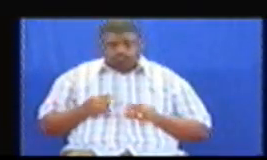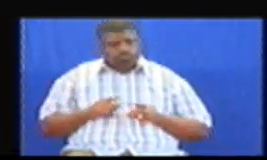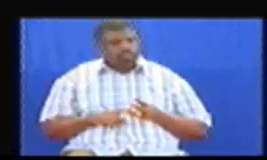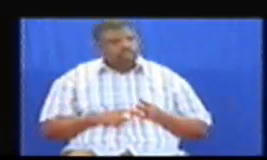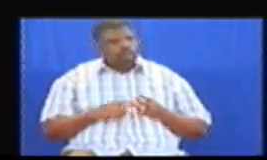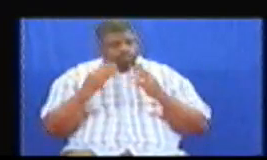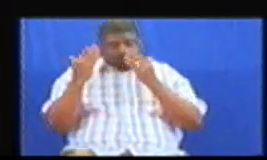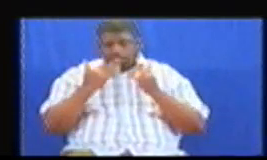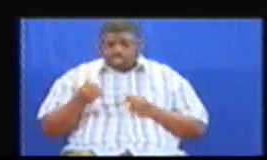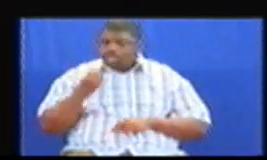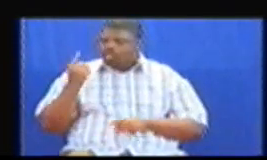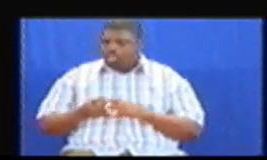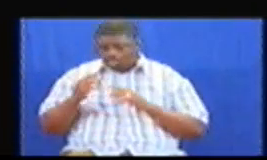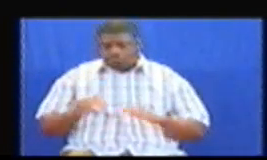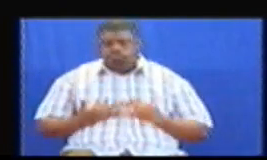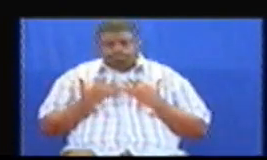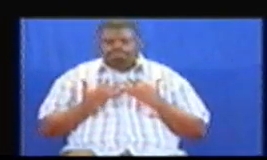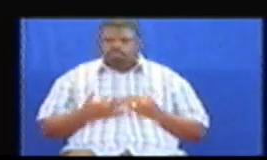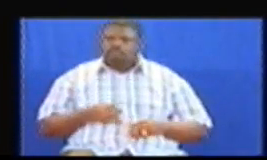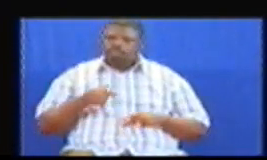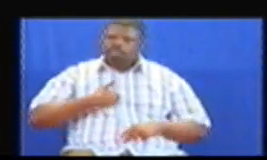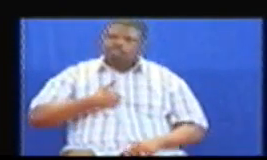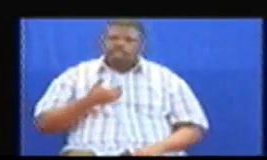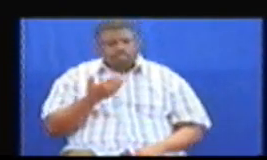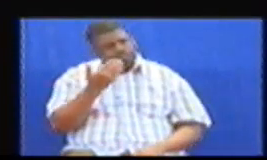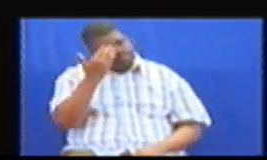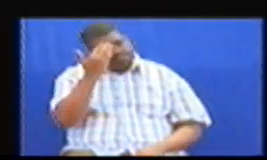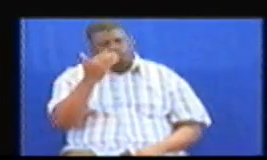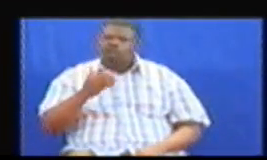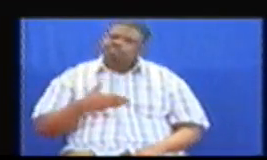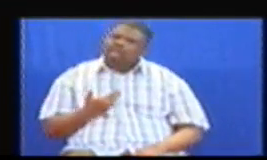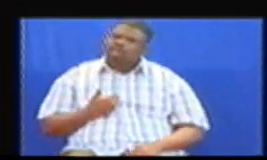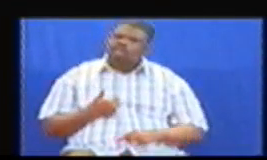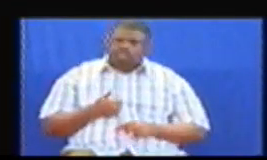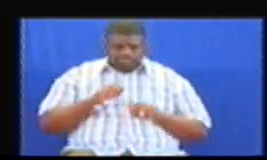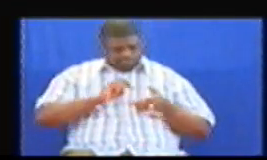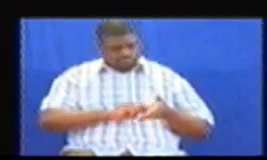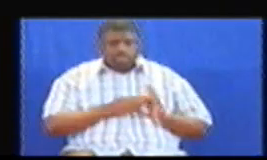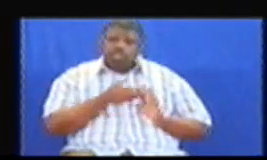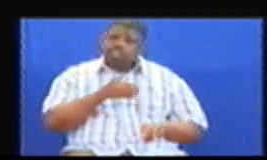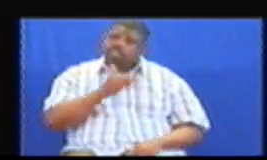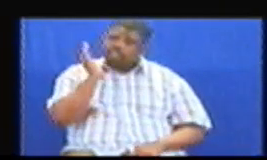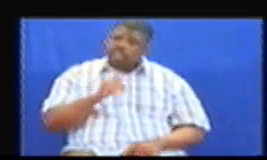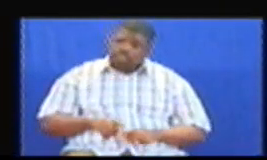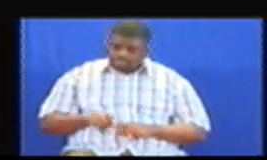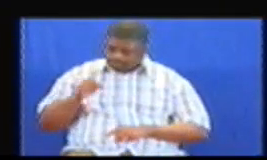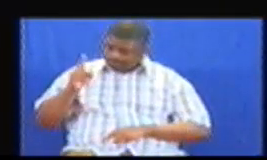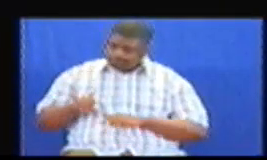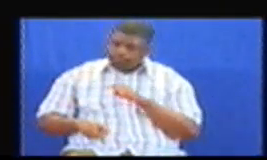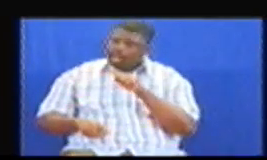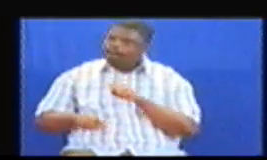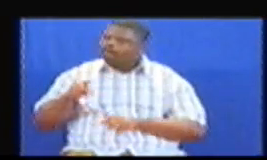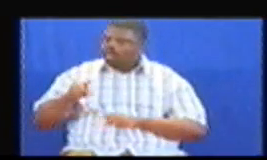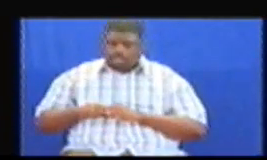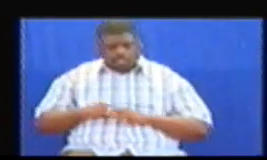majaji wetu na wao kupata maambukizi. Nilitaka kujua na ningependa kujua mkakati wa serikali dhidi ya kupambana na janga hili la